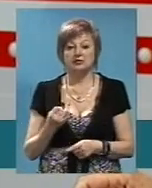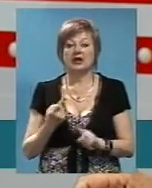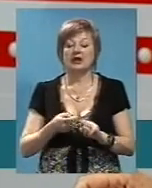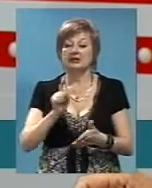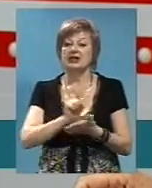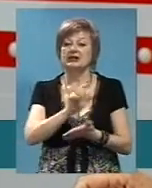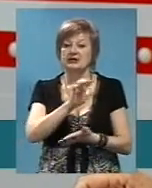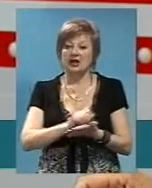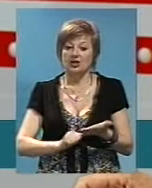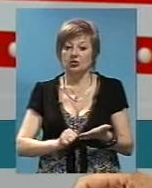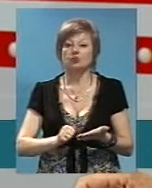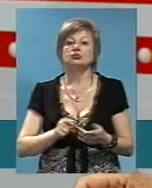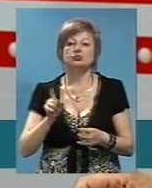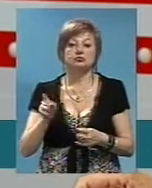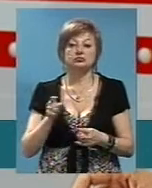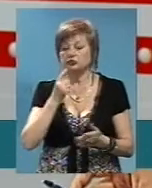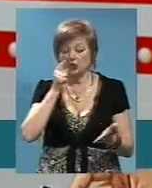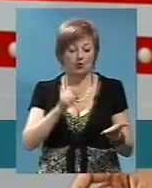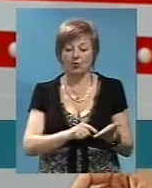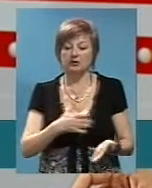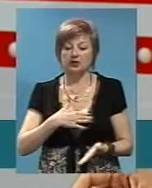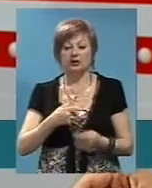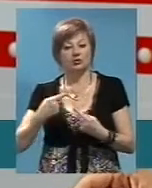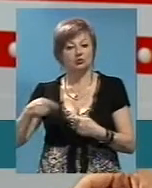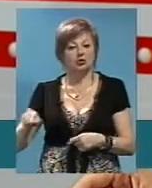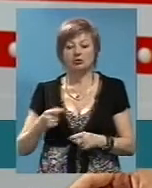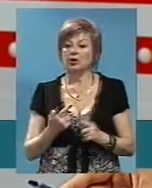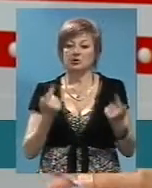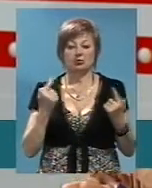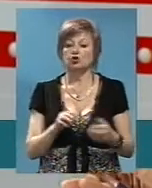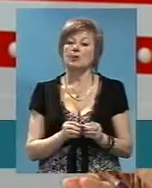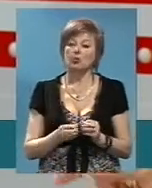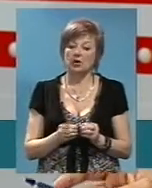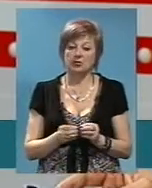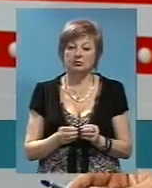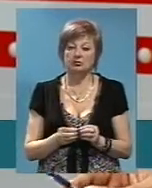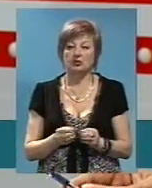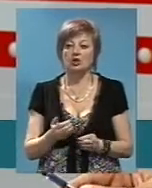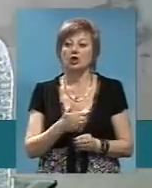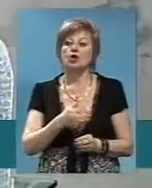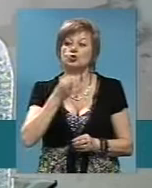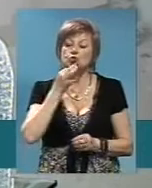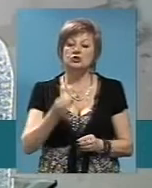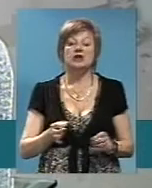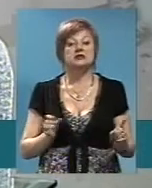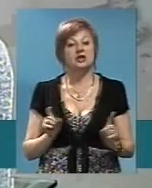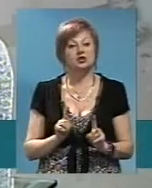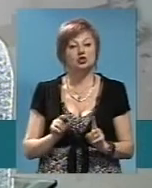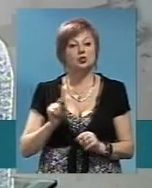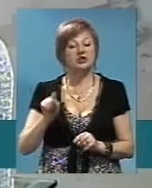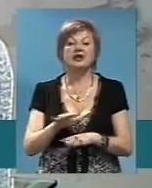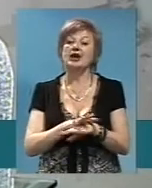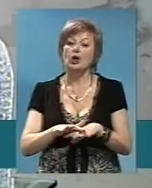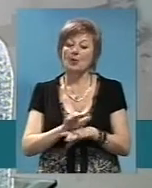податок з фізичних осіб, він не попадає на ці території, це дуже велика проблема. Я хочу сказати, що ті громади,